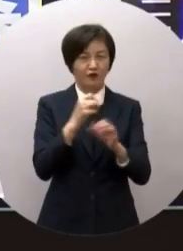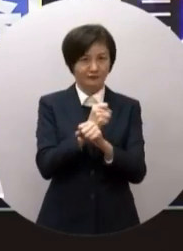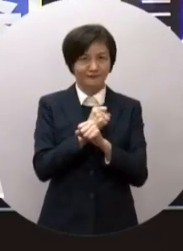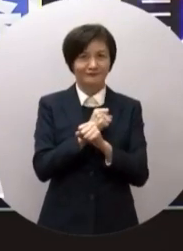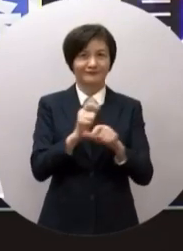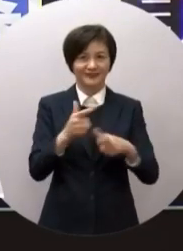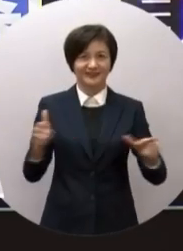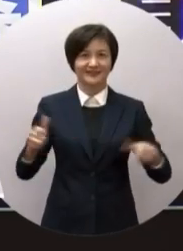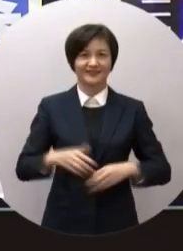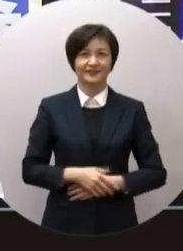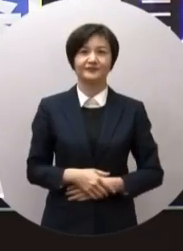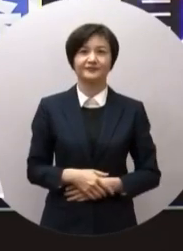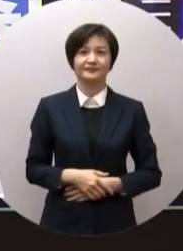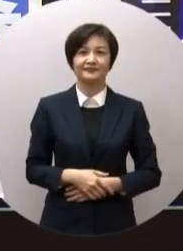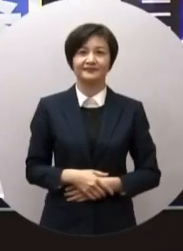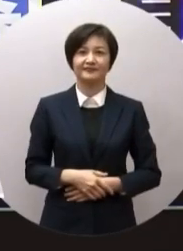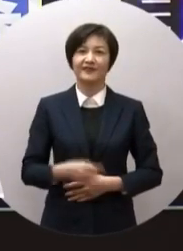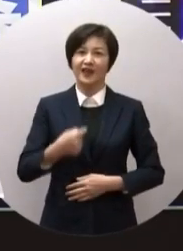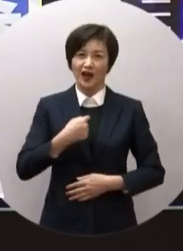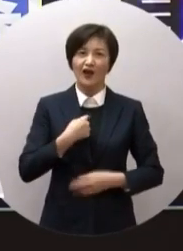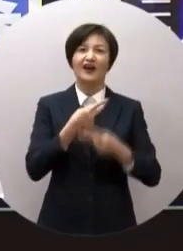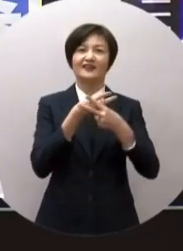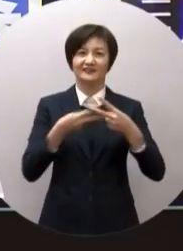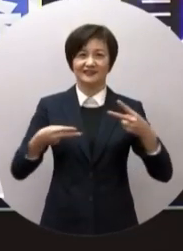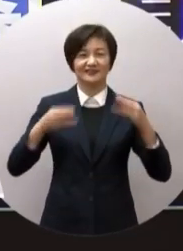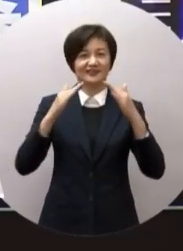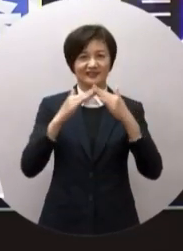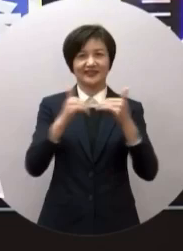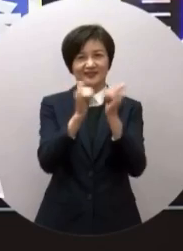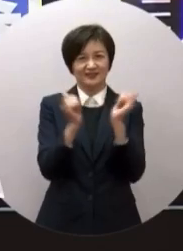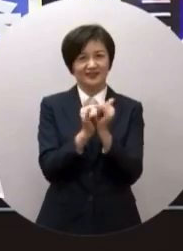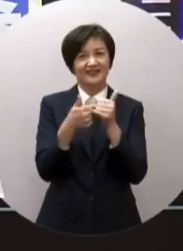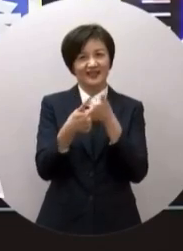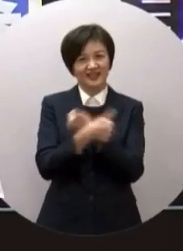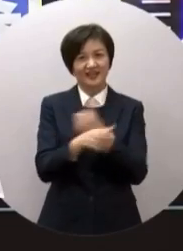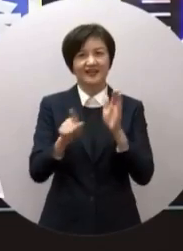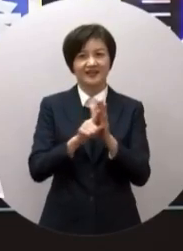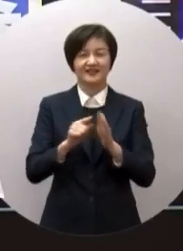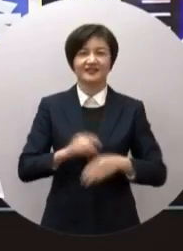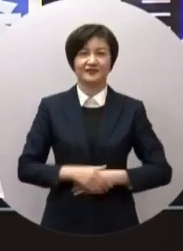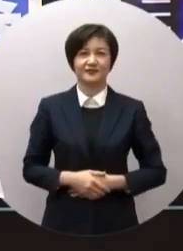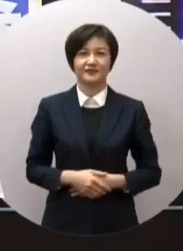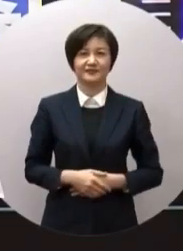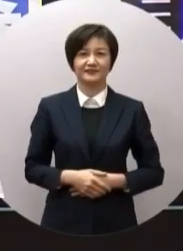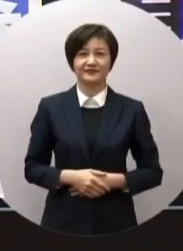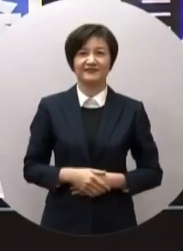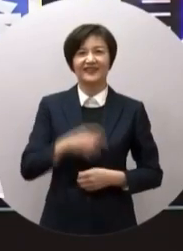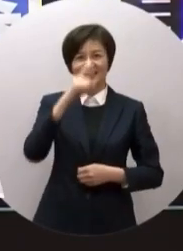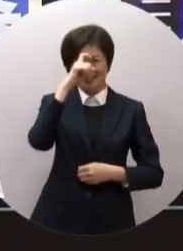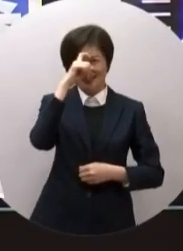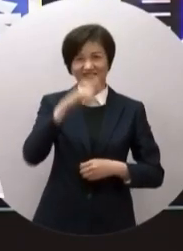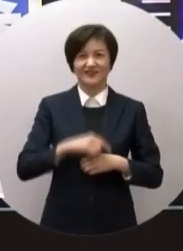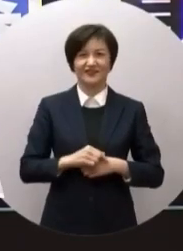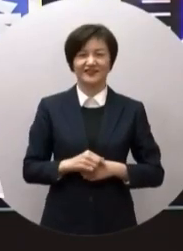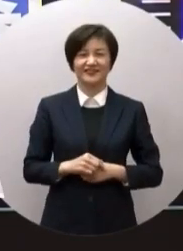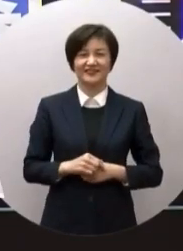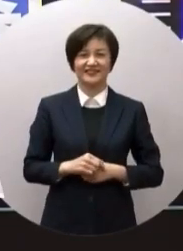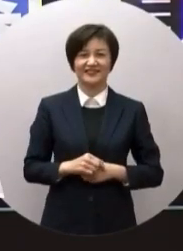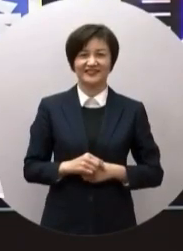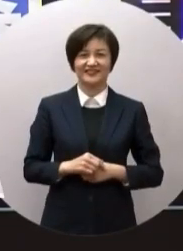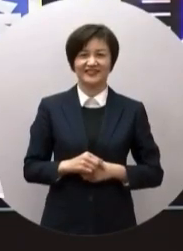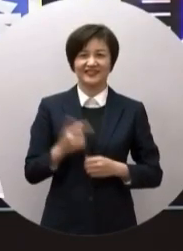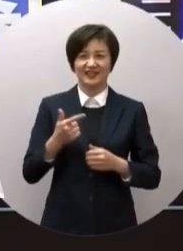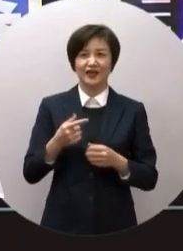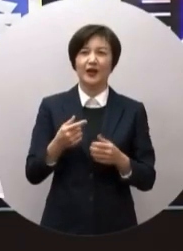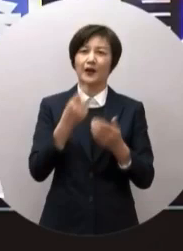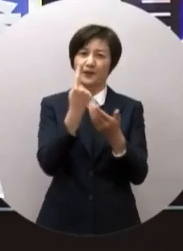呢，省委客家族群呢，给代表国会议员吼，希望讲台给你客家族